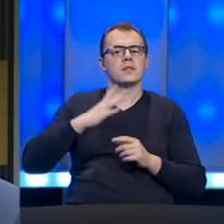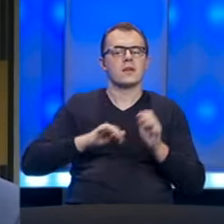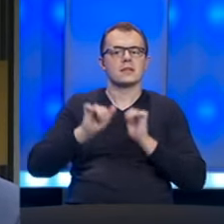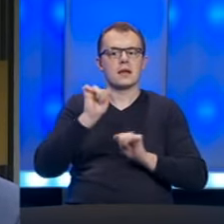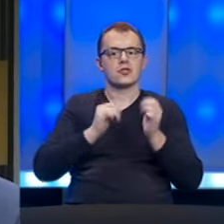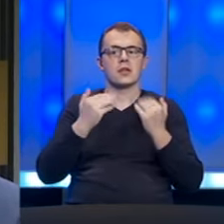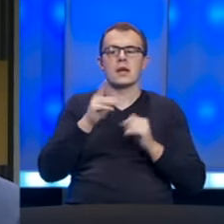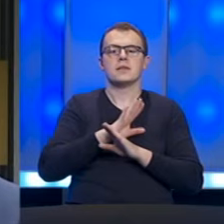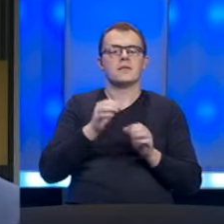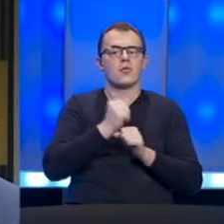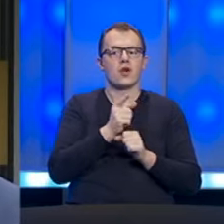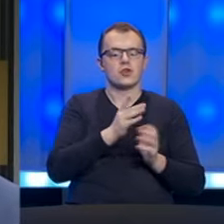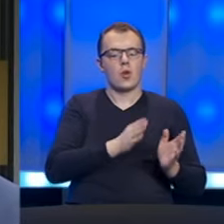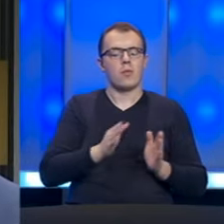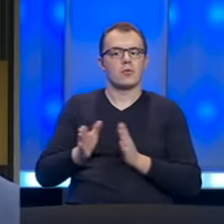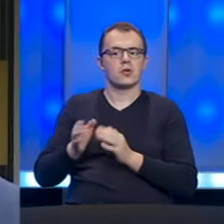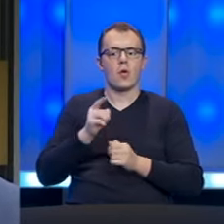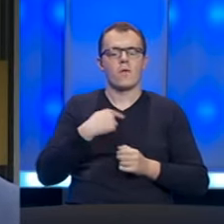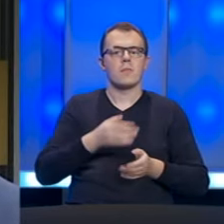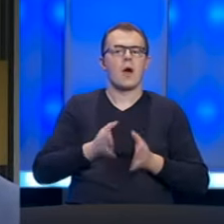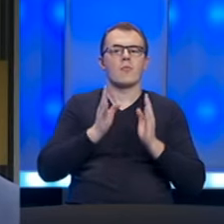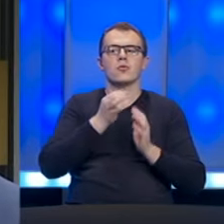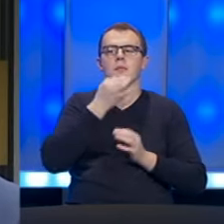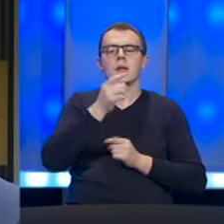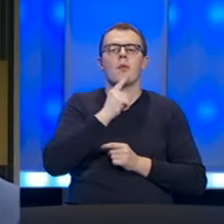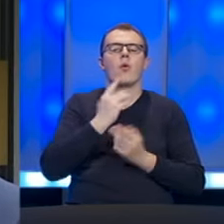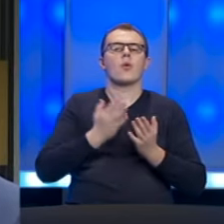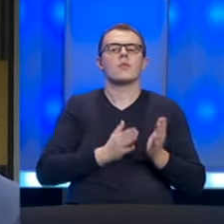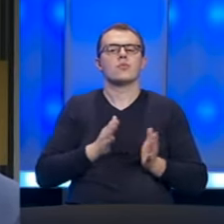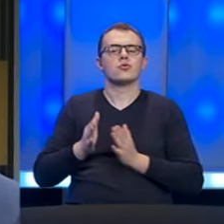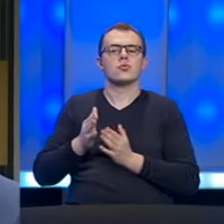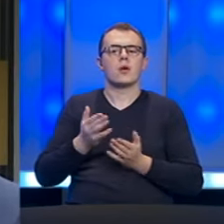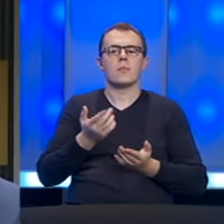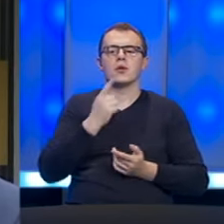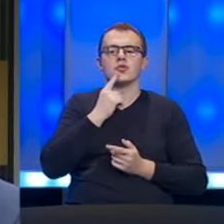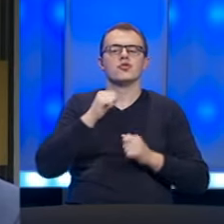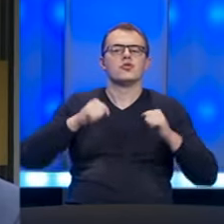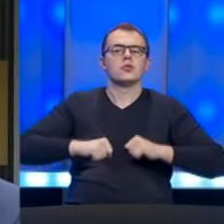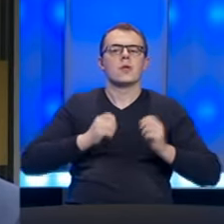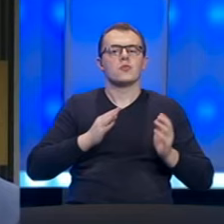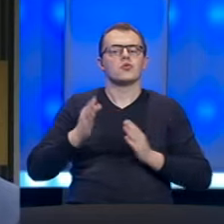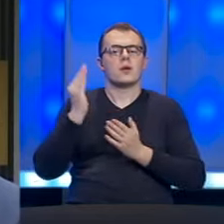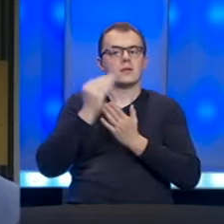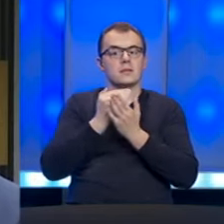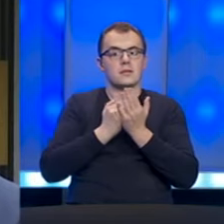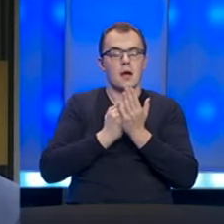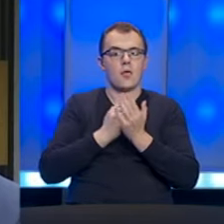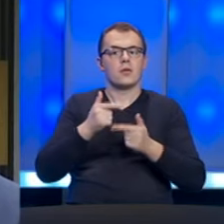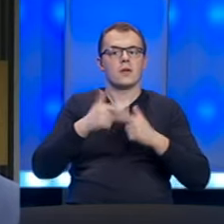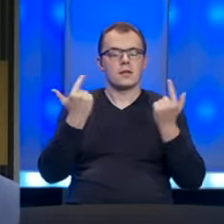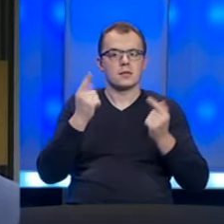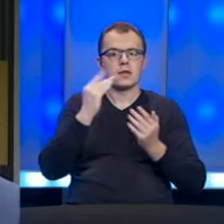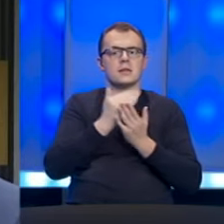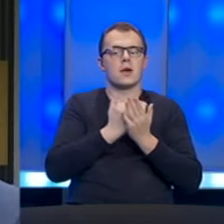da je sve urađeno u skladu procedurama, evo ovim ja putem pitam kojim procedurama. Na čijim procedurama? Znači, zakon je jasan,